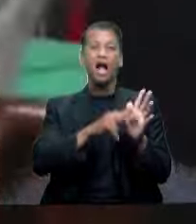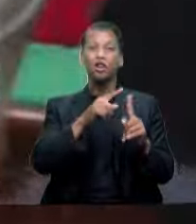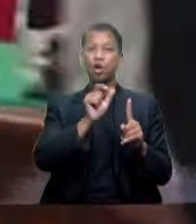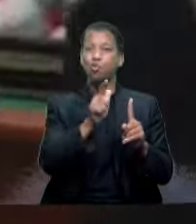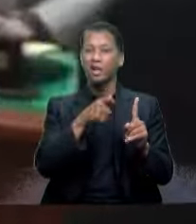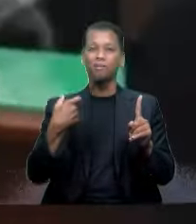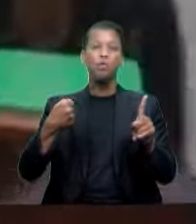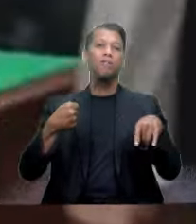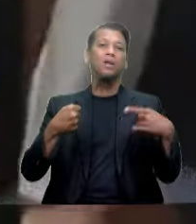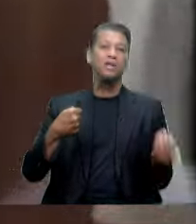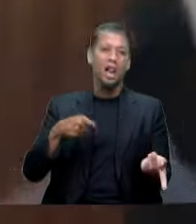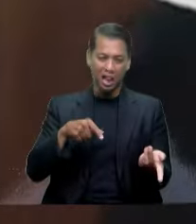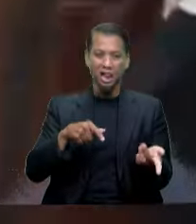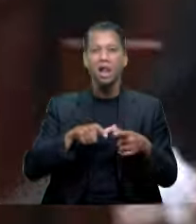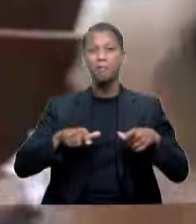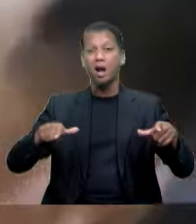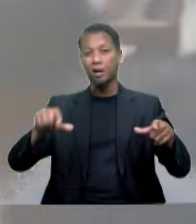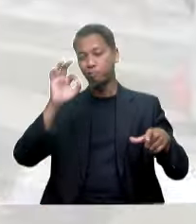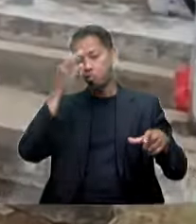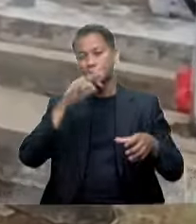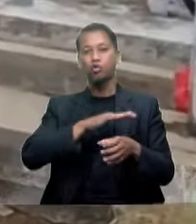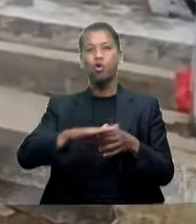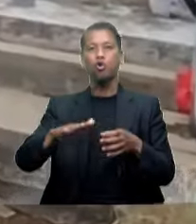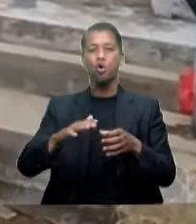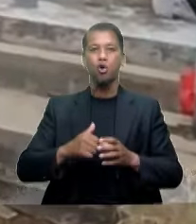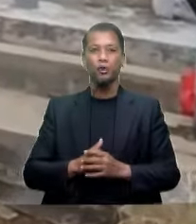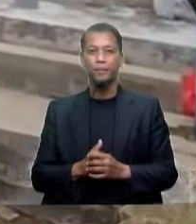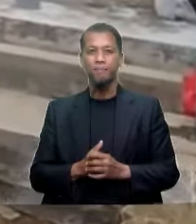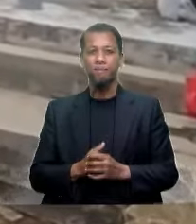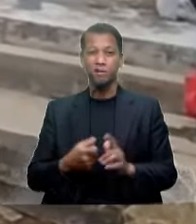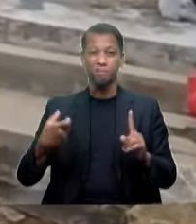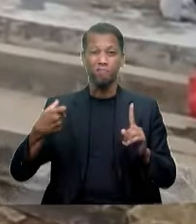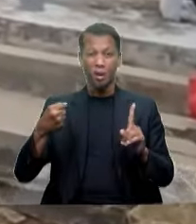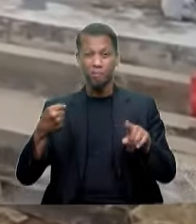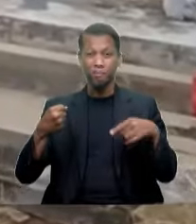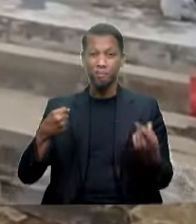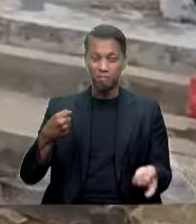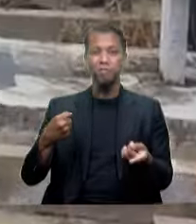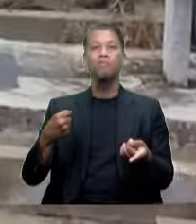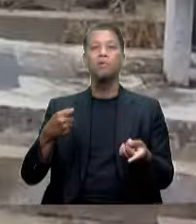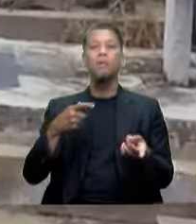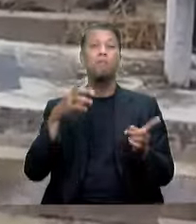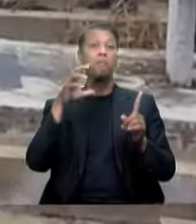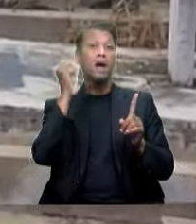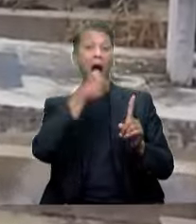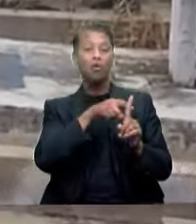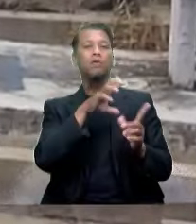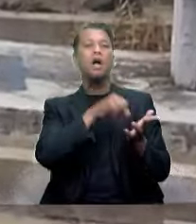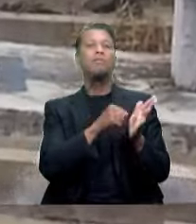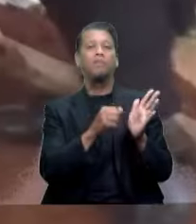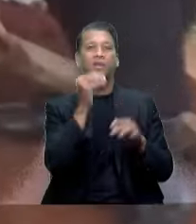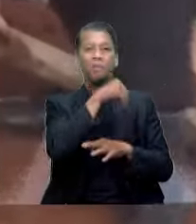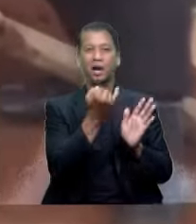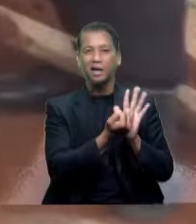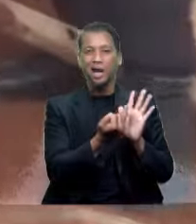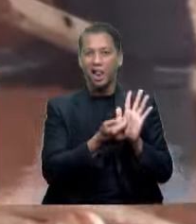ansyar di halaman mapolres Solok Selatan pembakan terjadi usai korban menangkap pelakut tambang ilegal Dadang